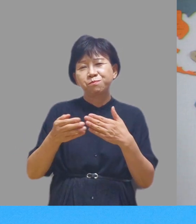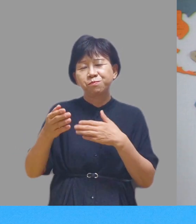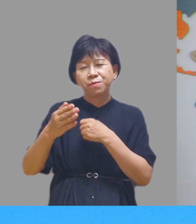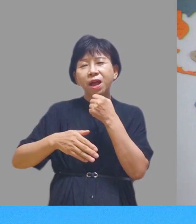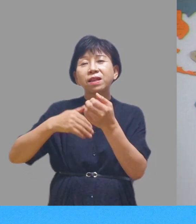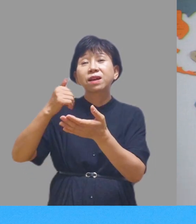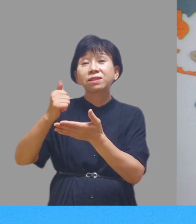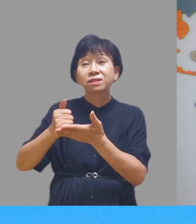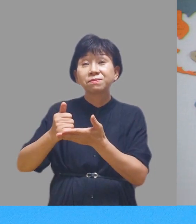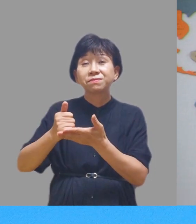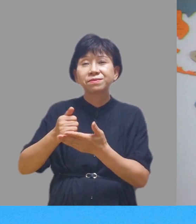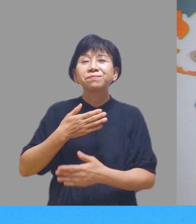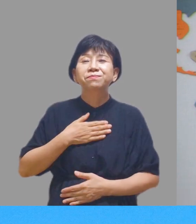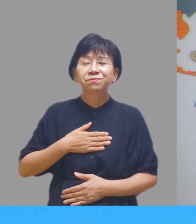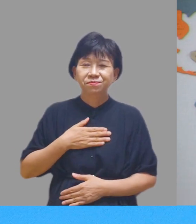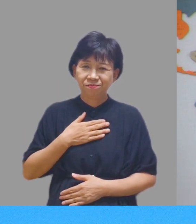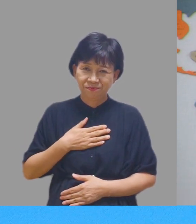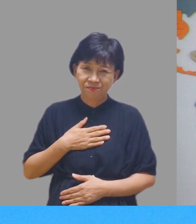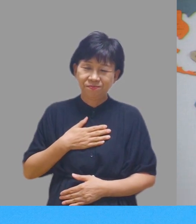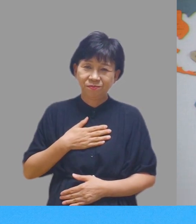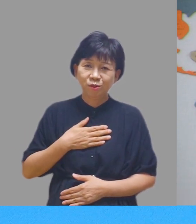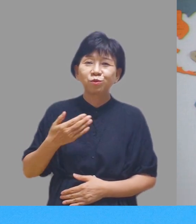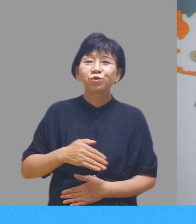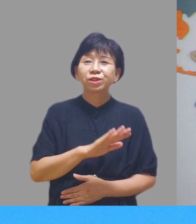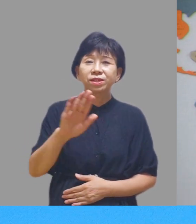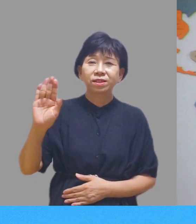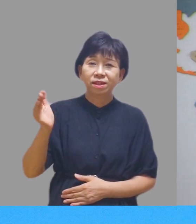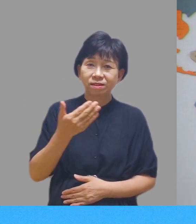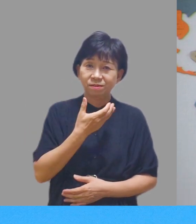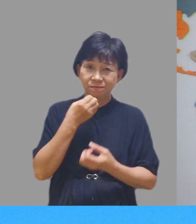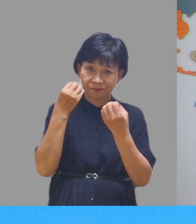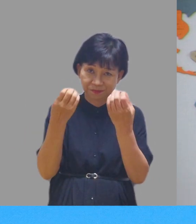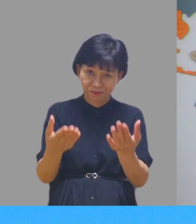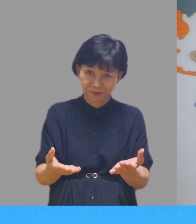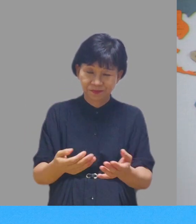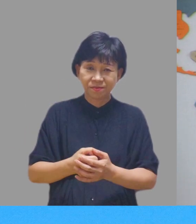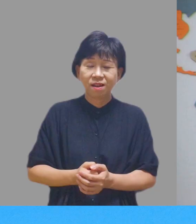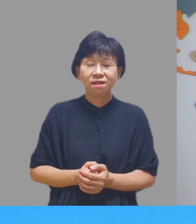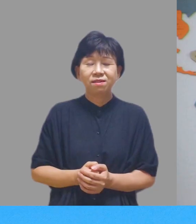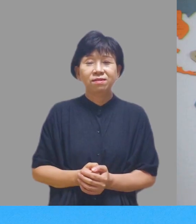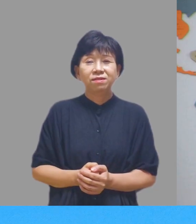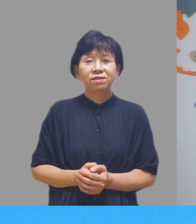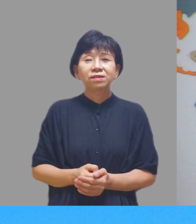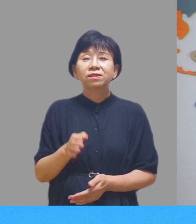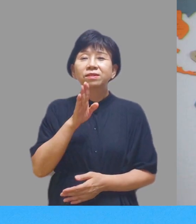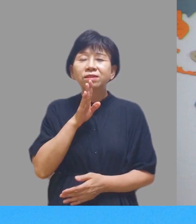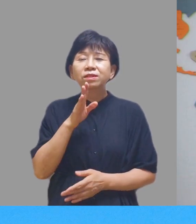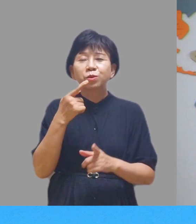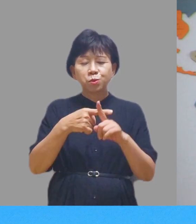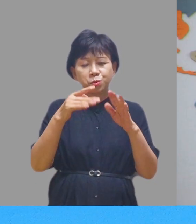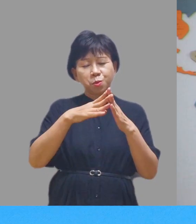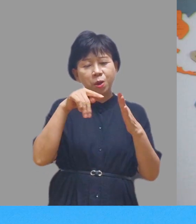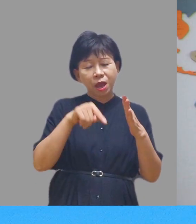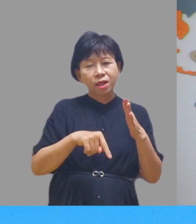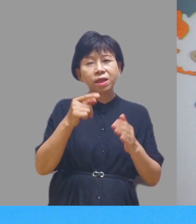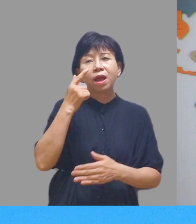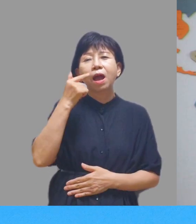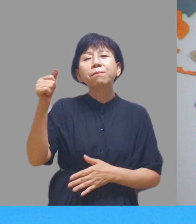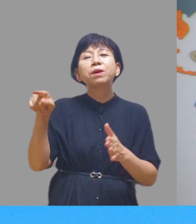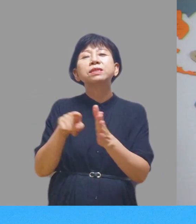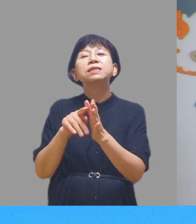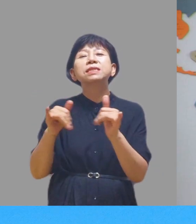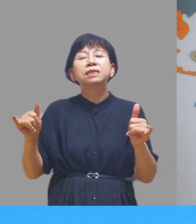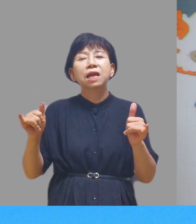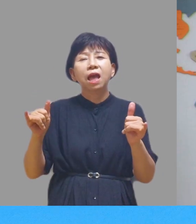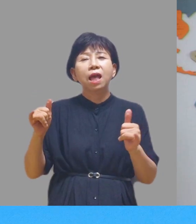하나님을 알아가실 수 있는 우리 모두가 되기를 바랍니다. 성도 여러분, 그렇다면 실제적으로 교회 안에서 아버지의 신앙